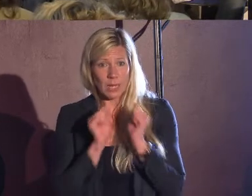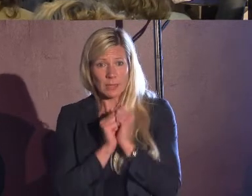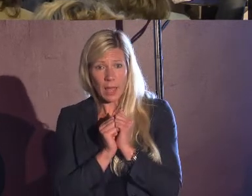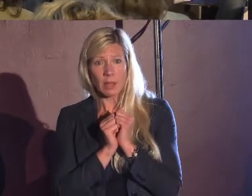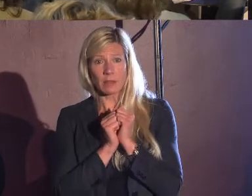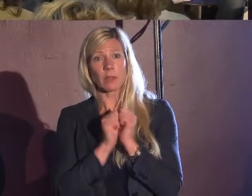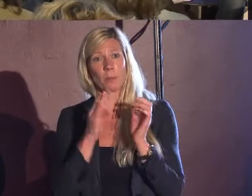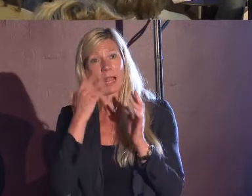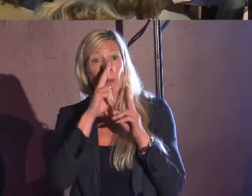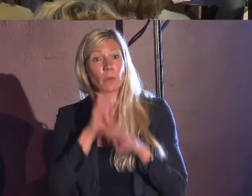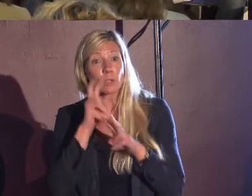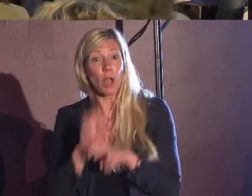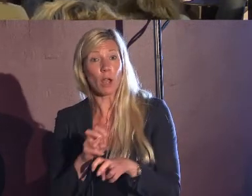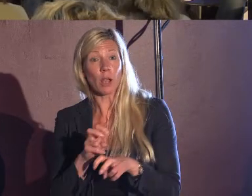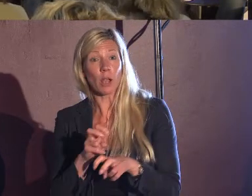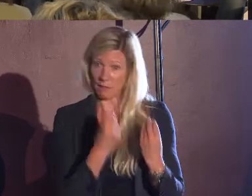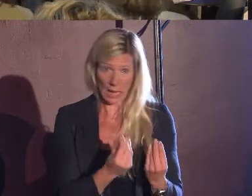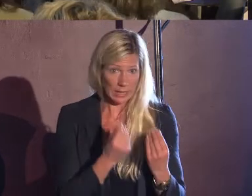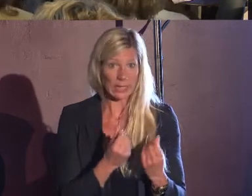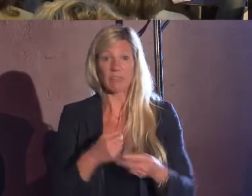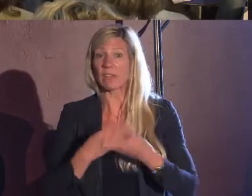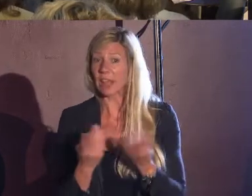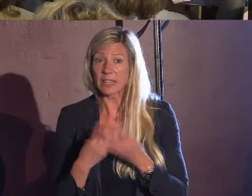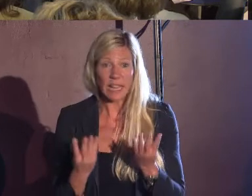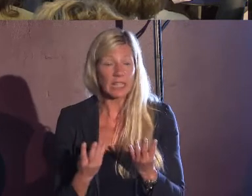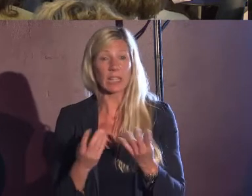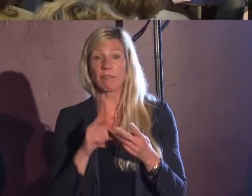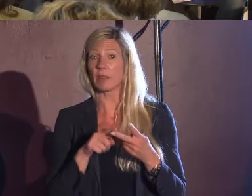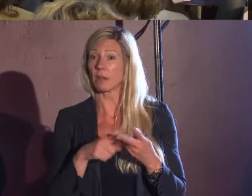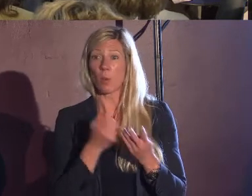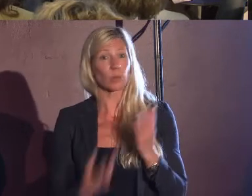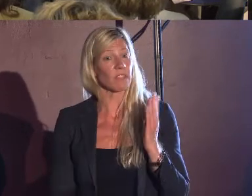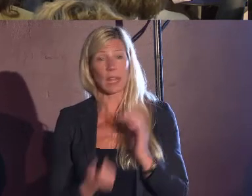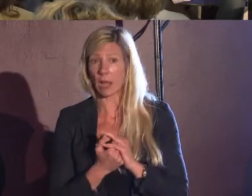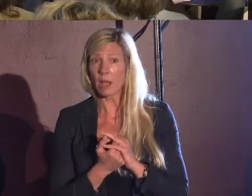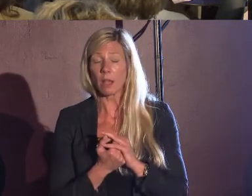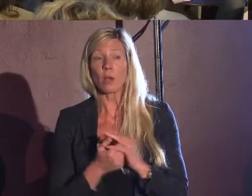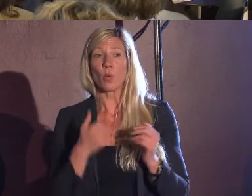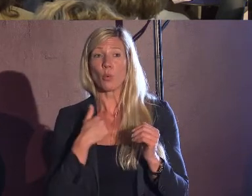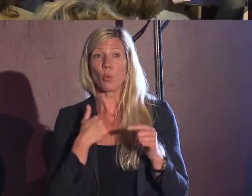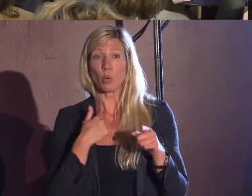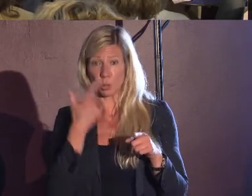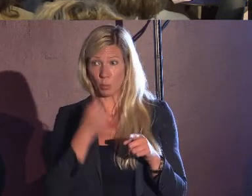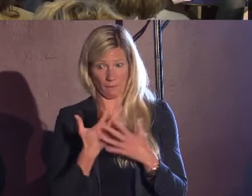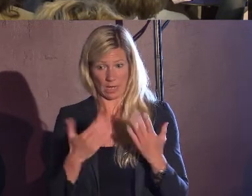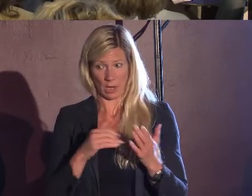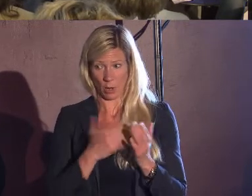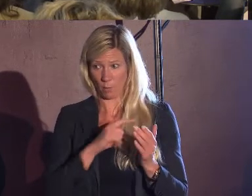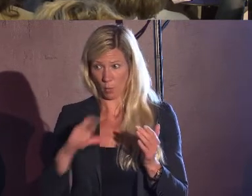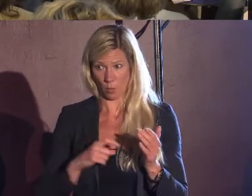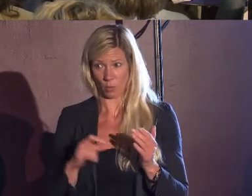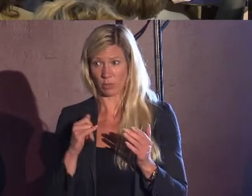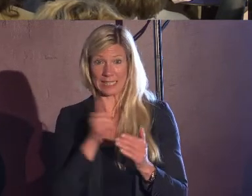att undersöka det, kvalitativt, kvantitativt och så vidare, som jag tror att flera av oss